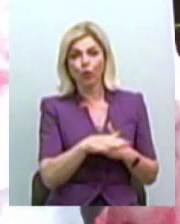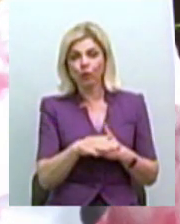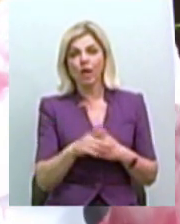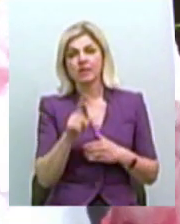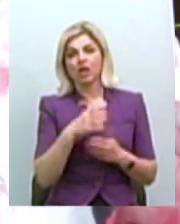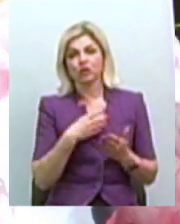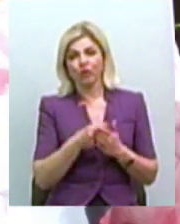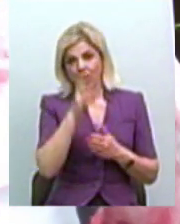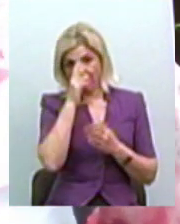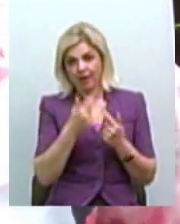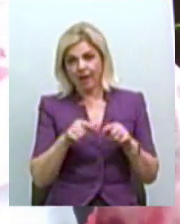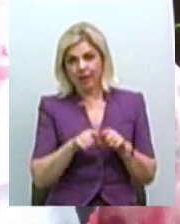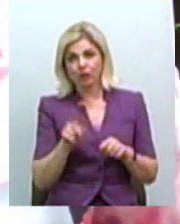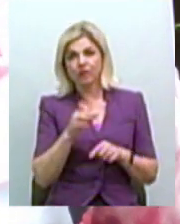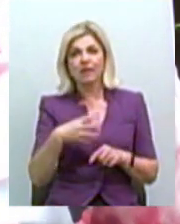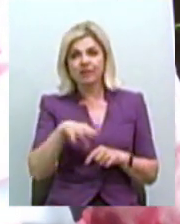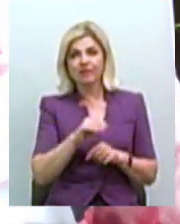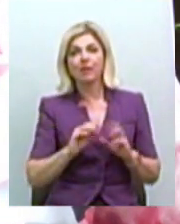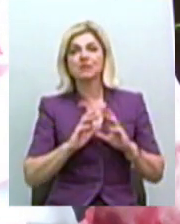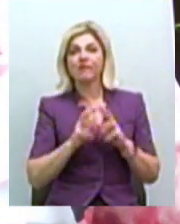своєю країною, за всім світом.